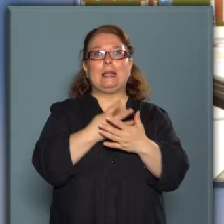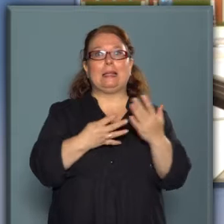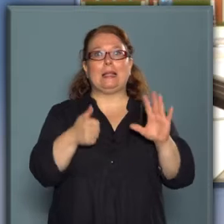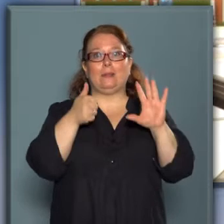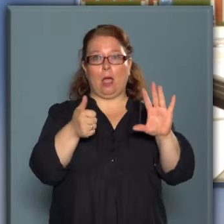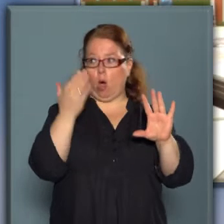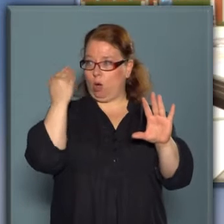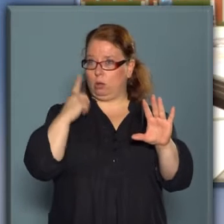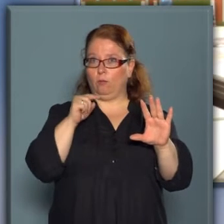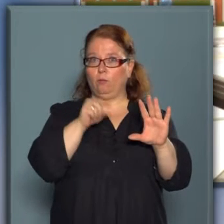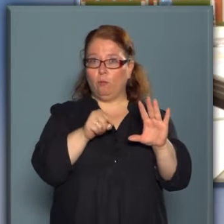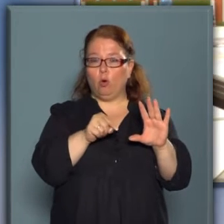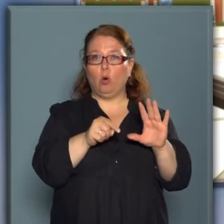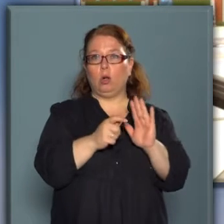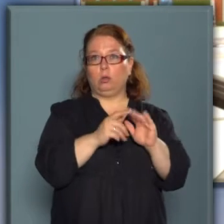1996-ban